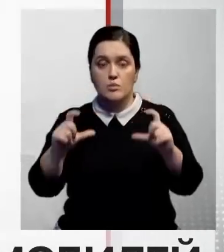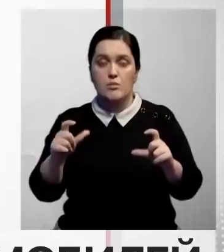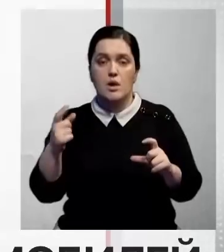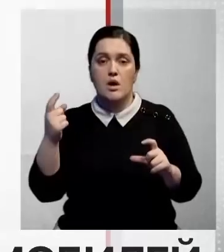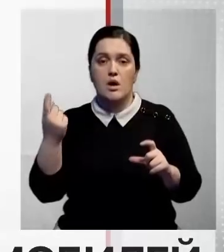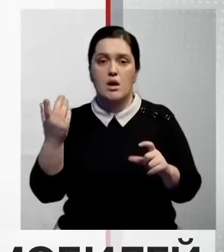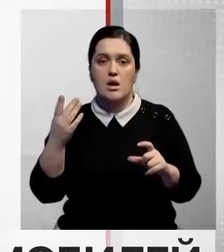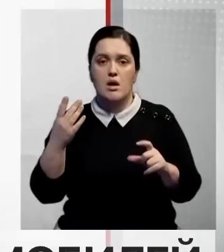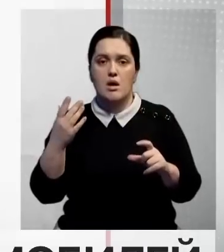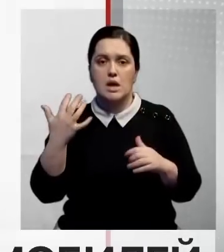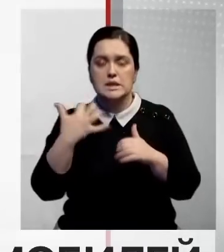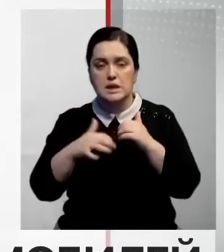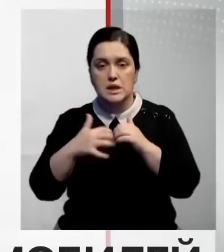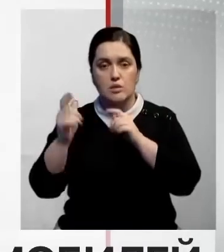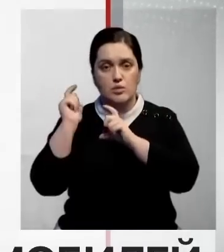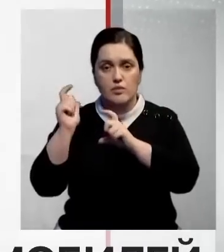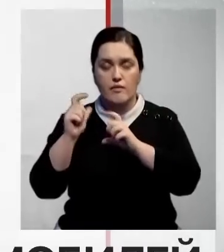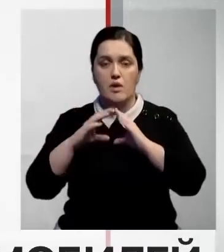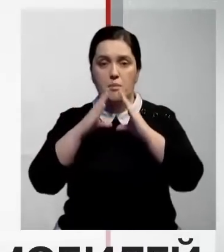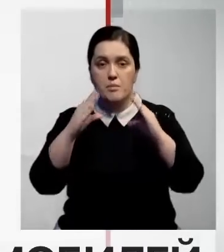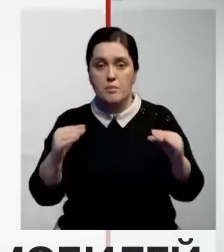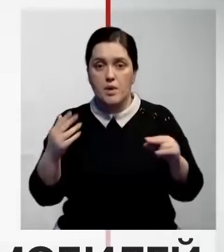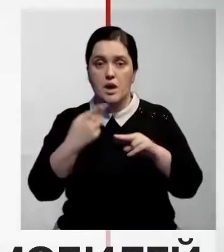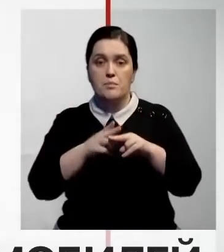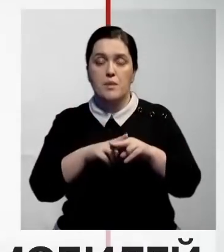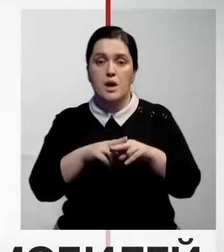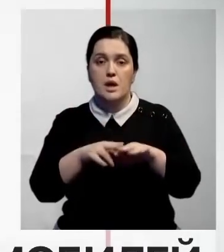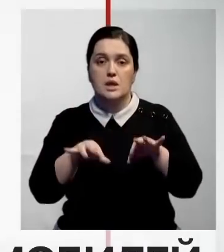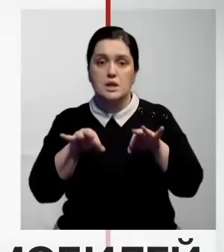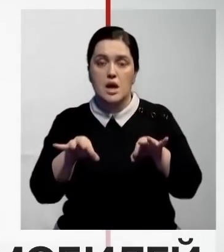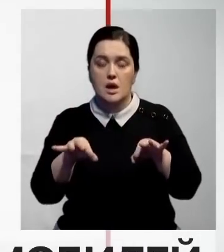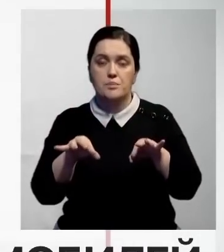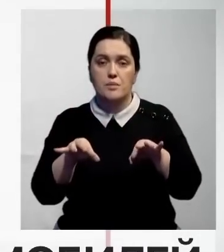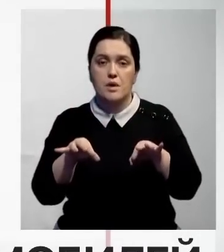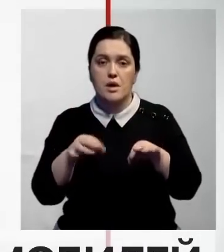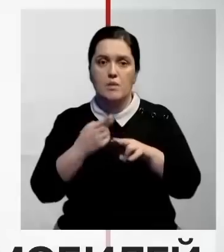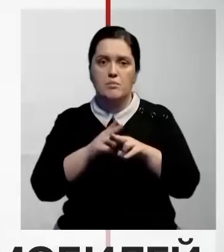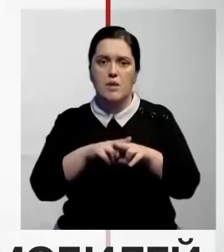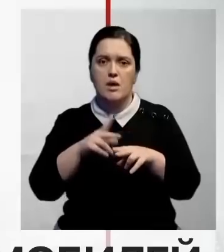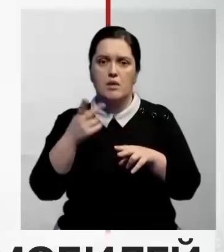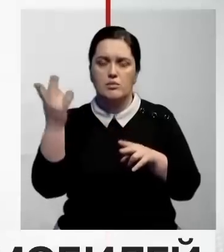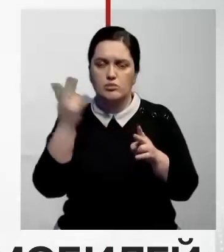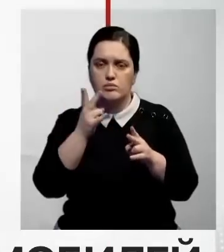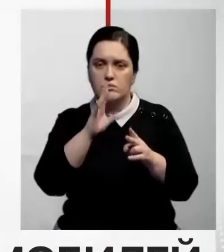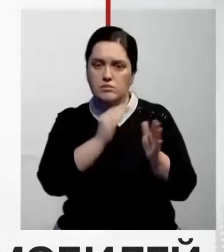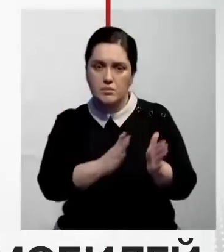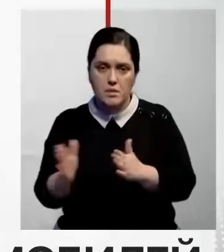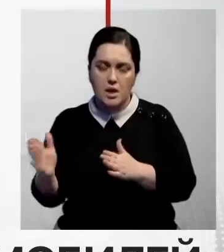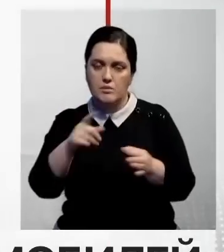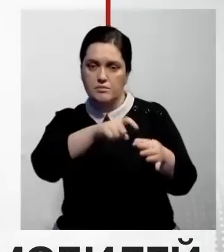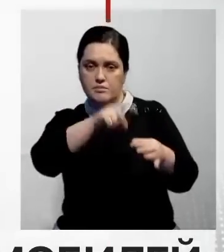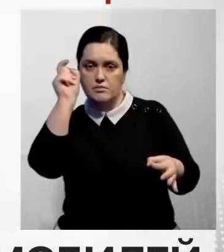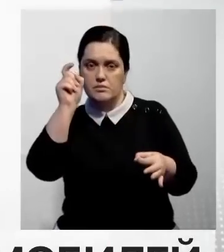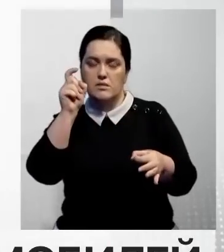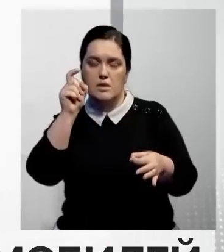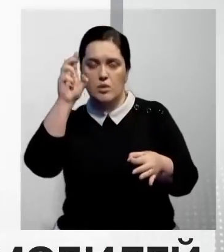автобусов, легковых и средних грузовых автомобилей. Транспортное средство не должно находиться в розыске и быть снято с учета, а также